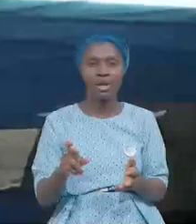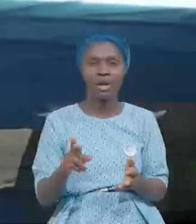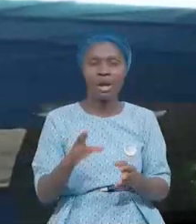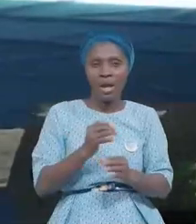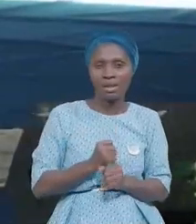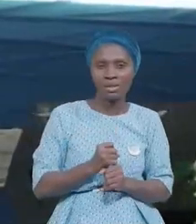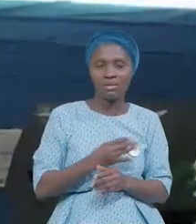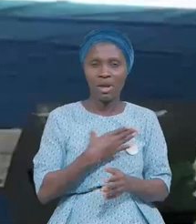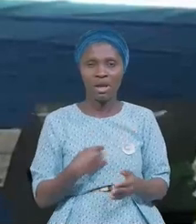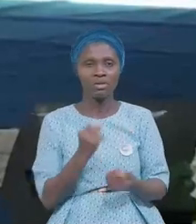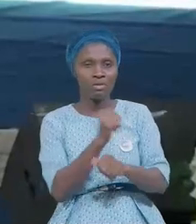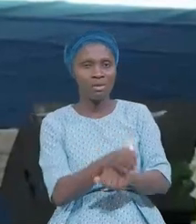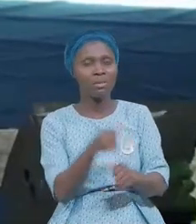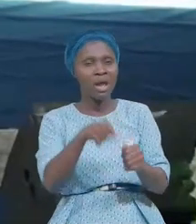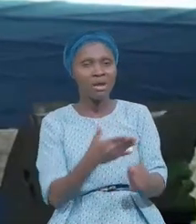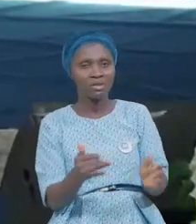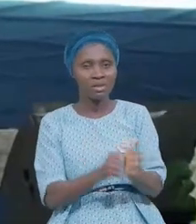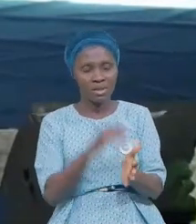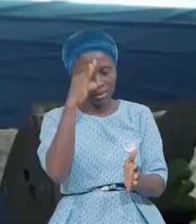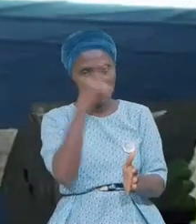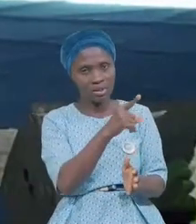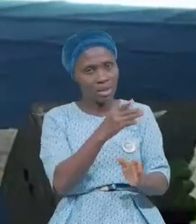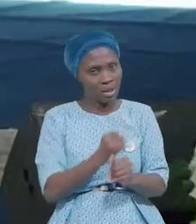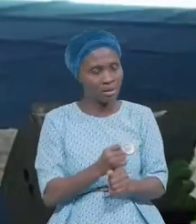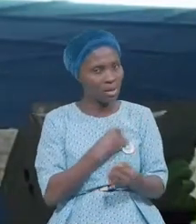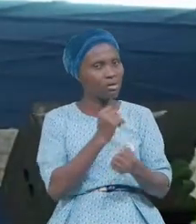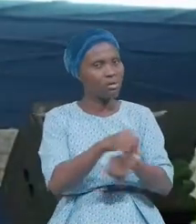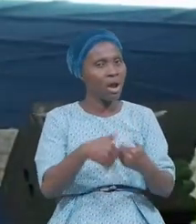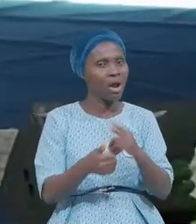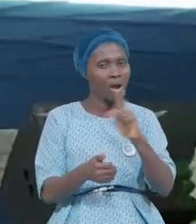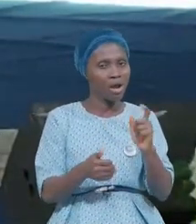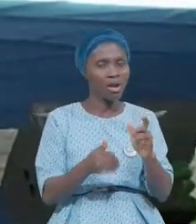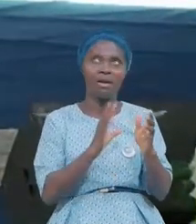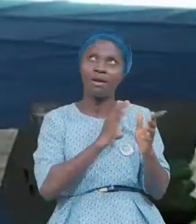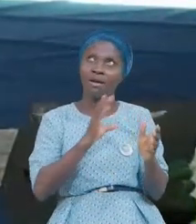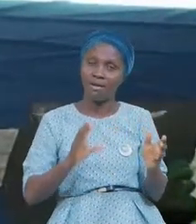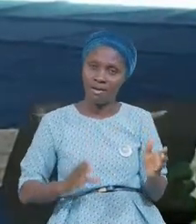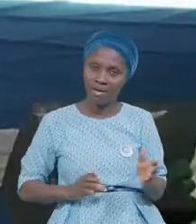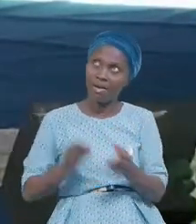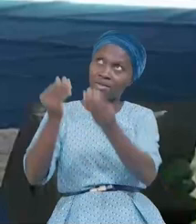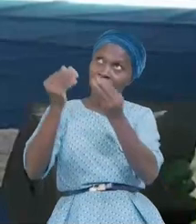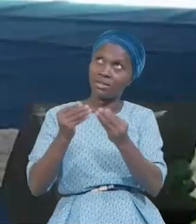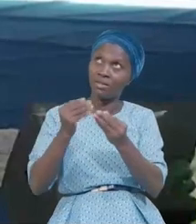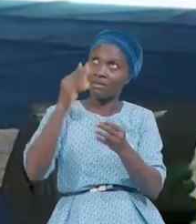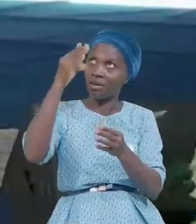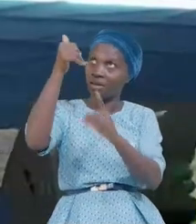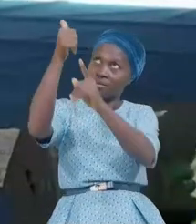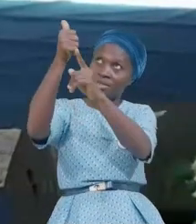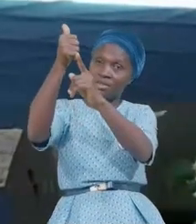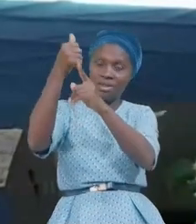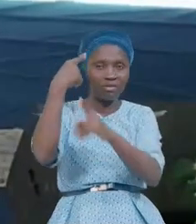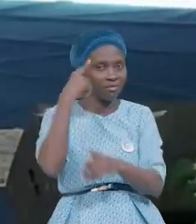a-t-il vaincu et réalisé tout ce qu'il a réalisé, vaincu tout ce qu'il a pu vaincre? Christ s'est donné lui-même pour